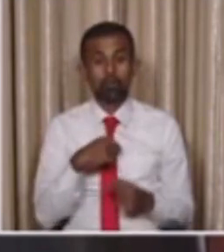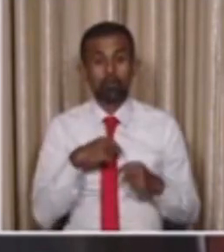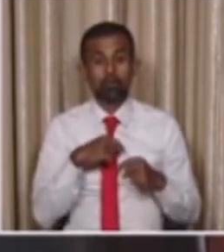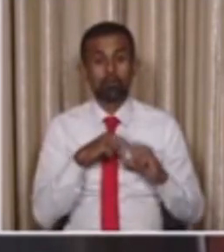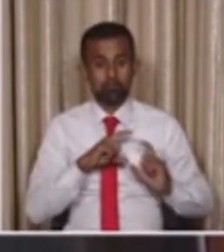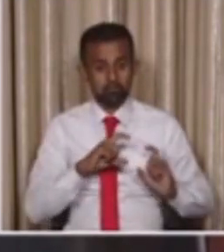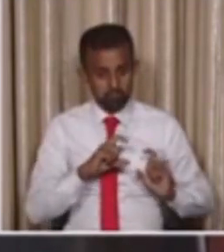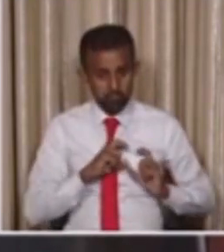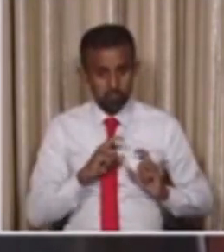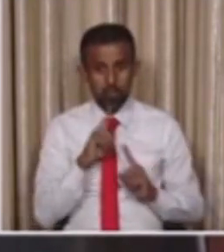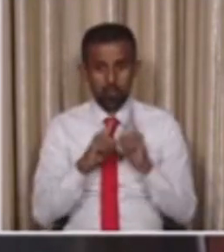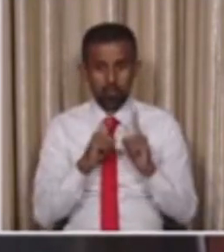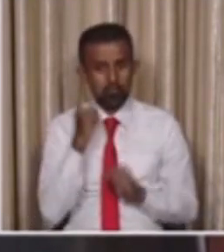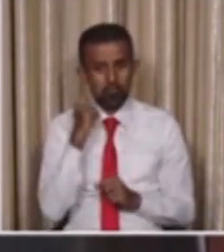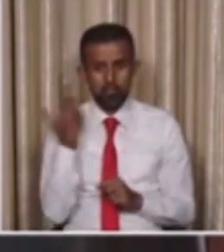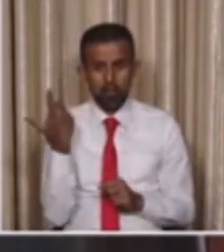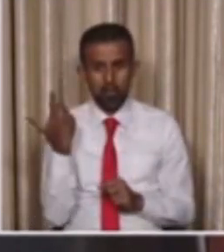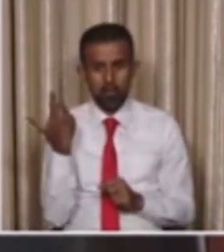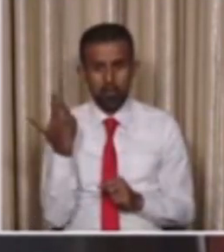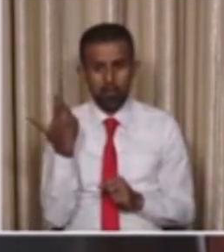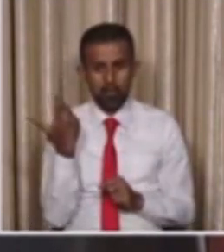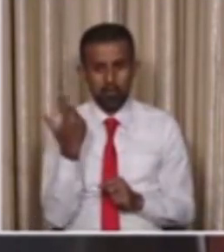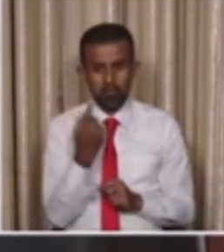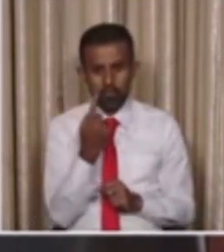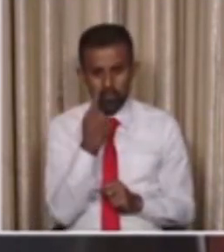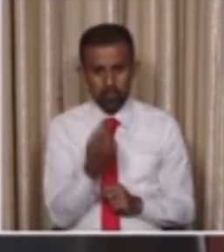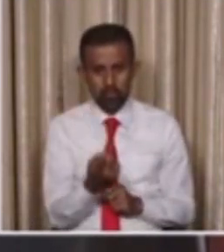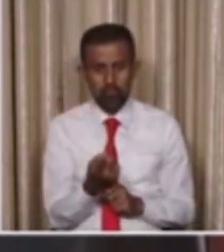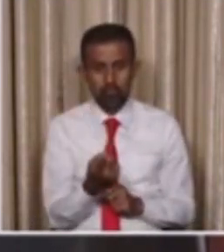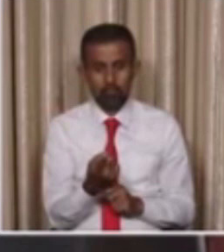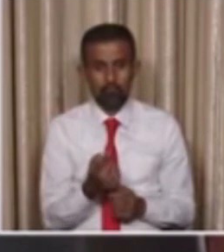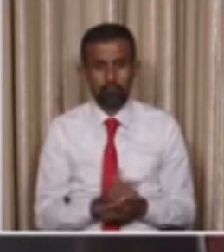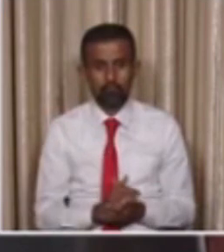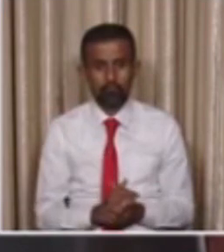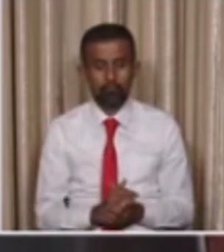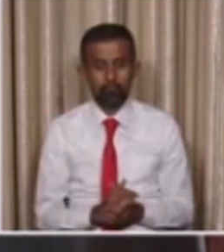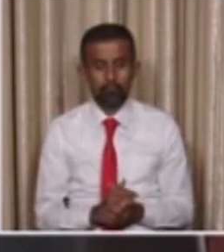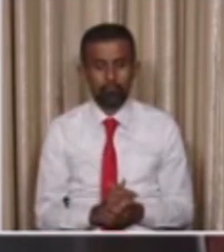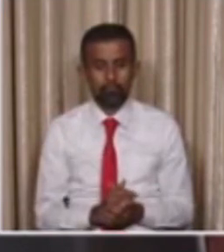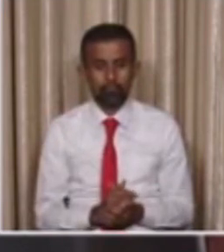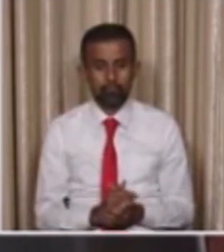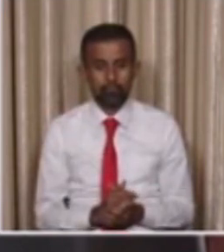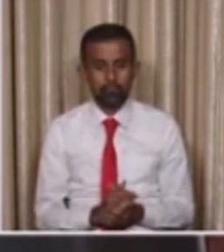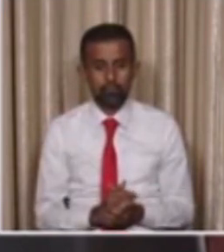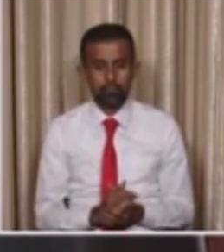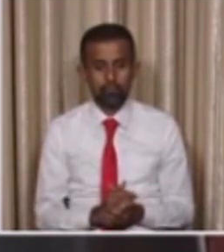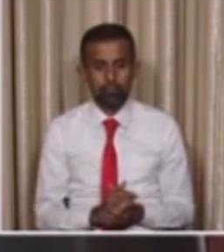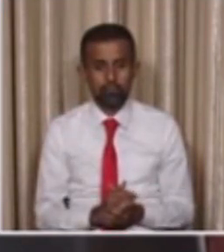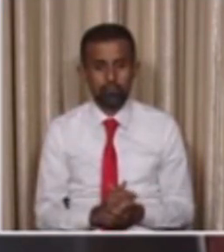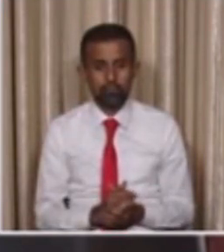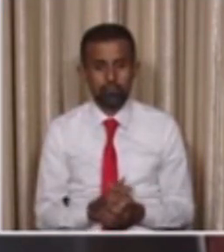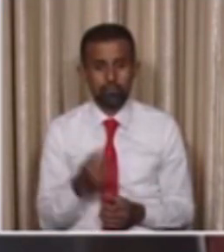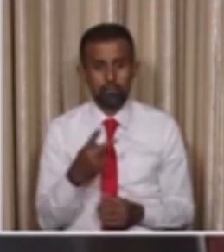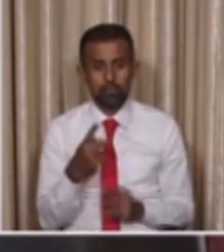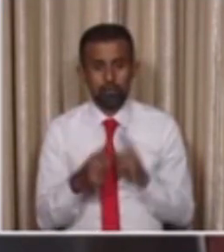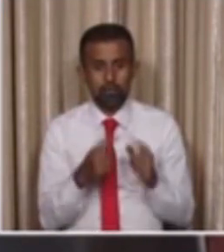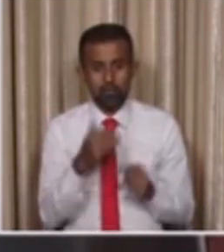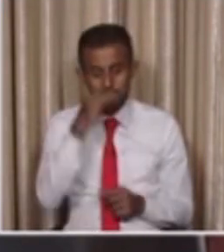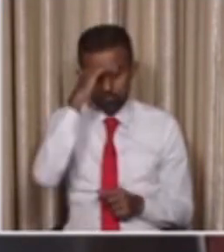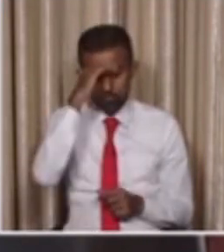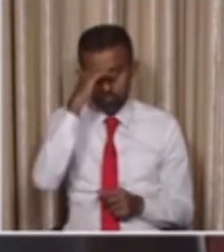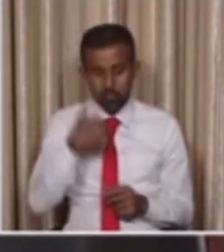නැහැ. මම දකින්නේ ගරු මේ නියෝජ්‍ය කතානායකතුමනි,